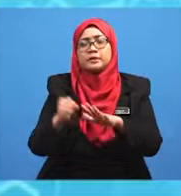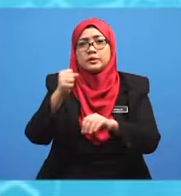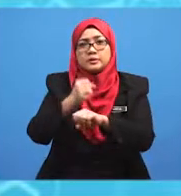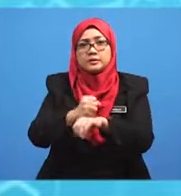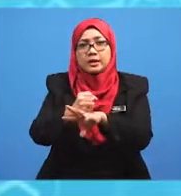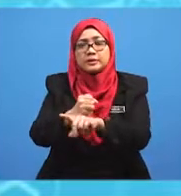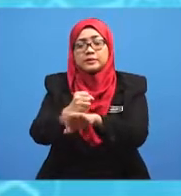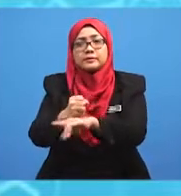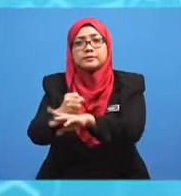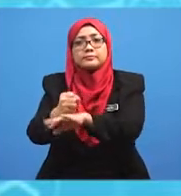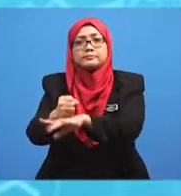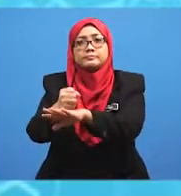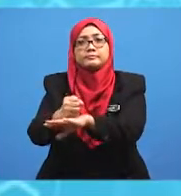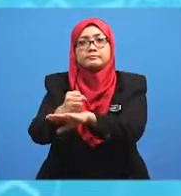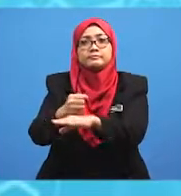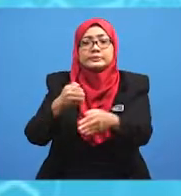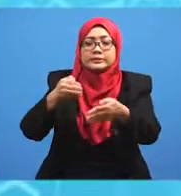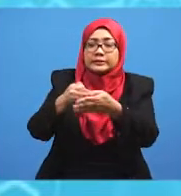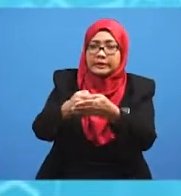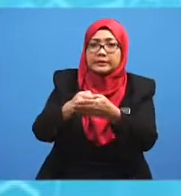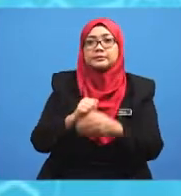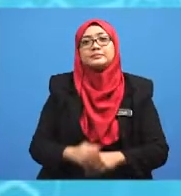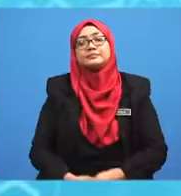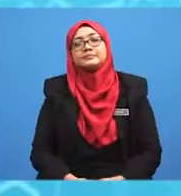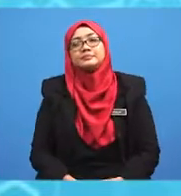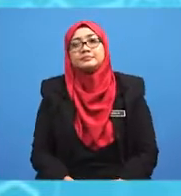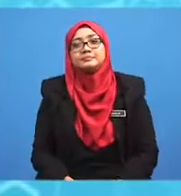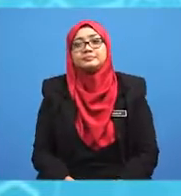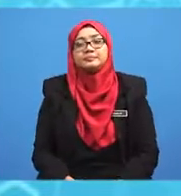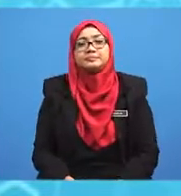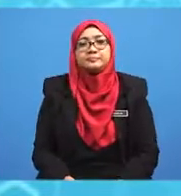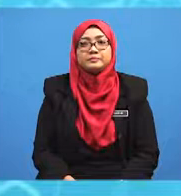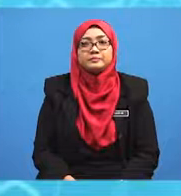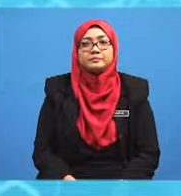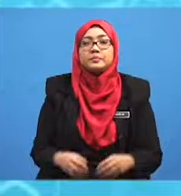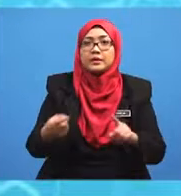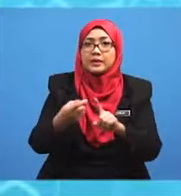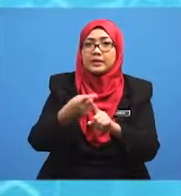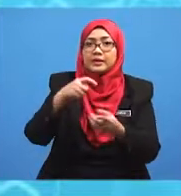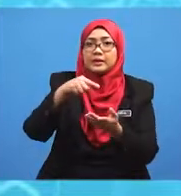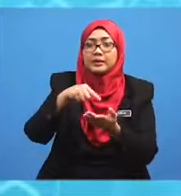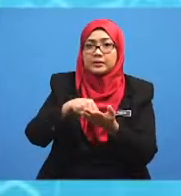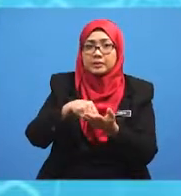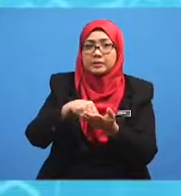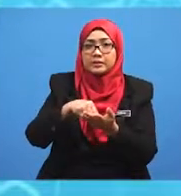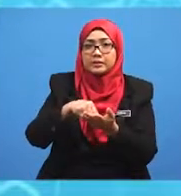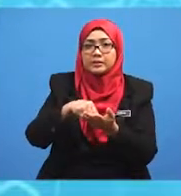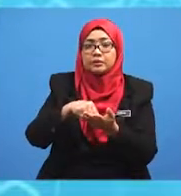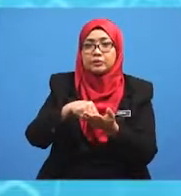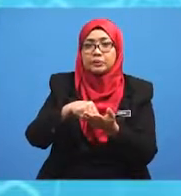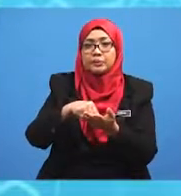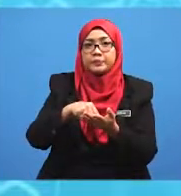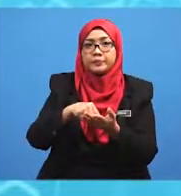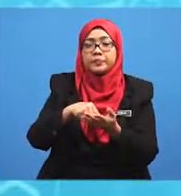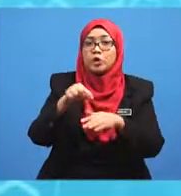ini dapat mengurangkan kerugian. Sinar gamma dari kolbat-60 juga